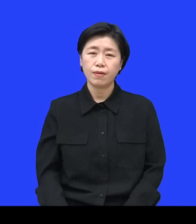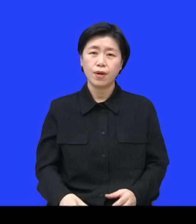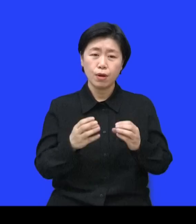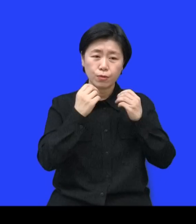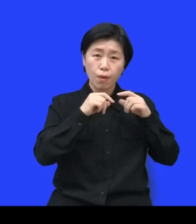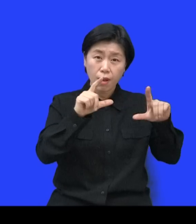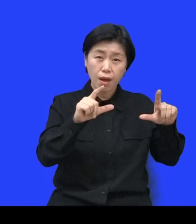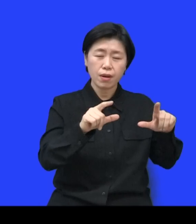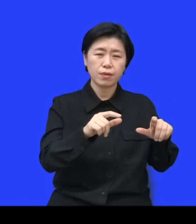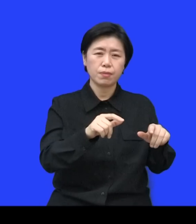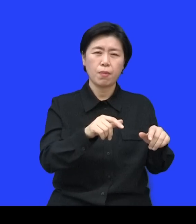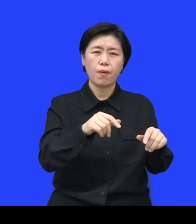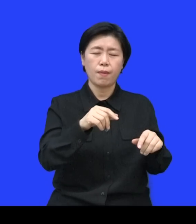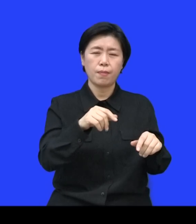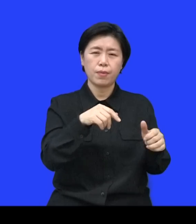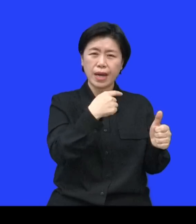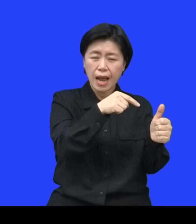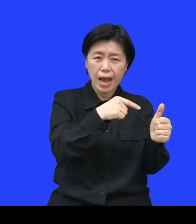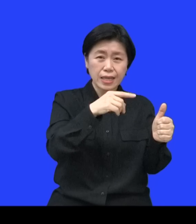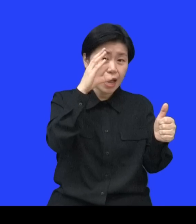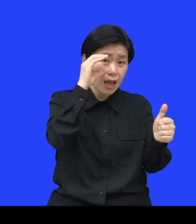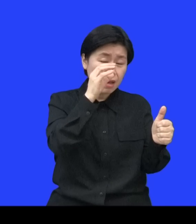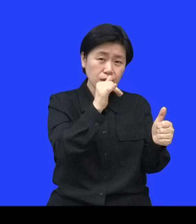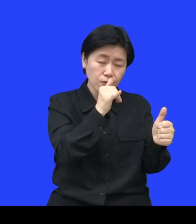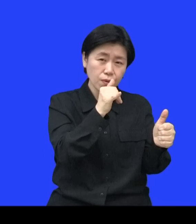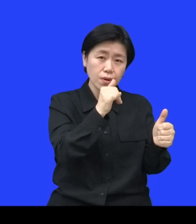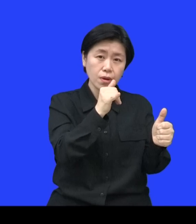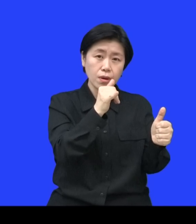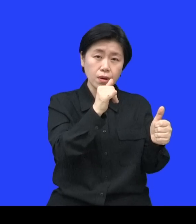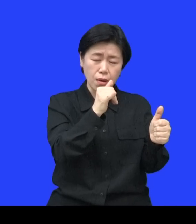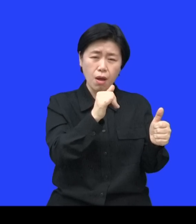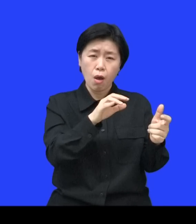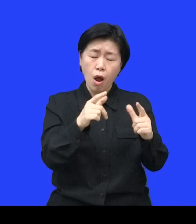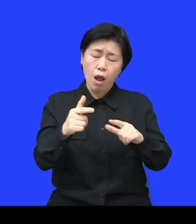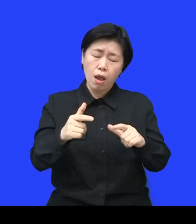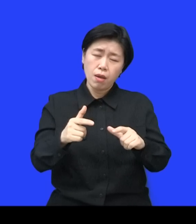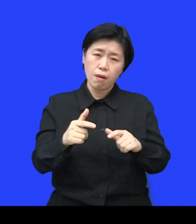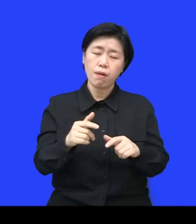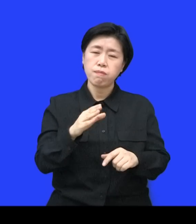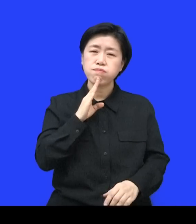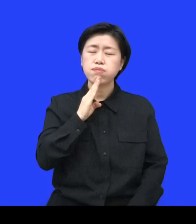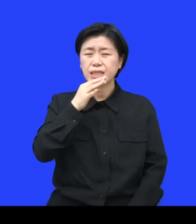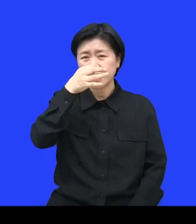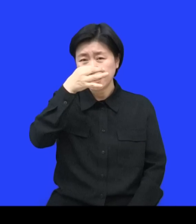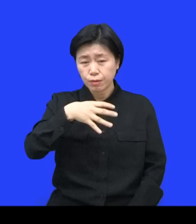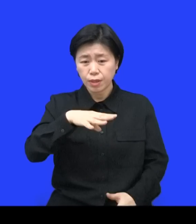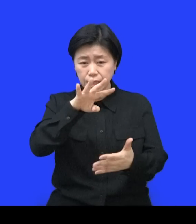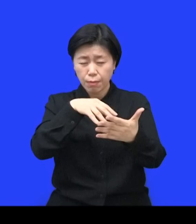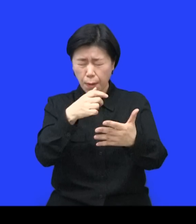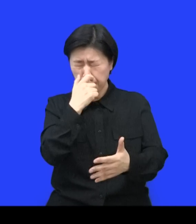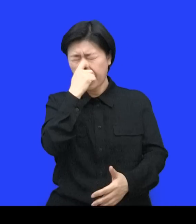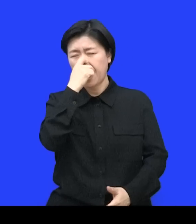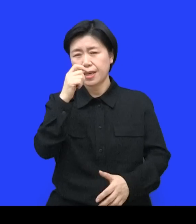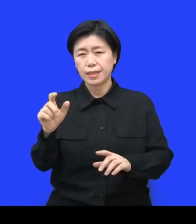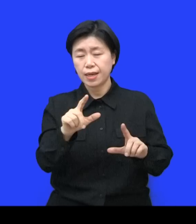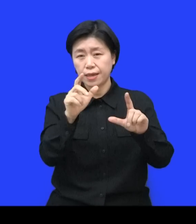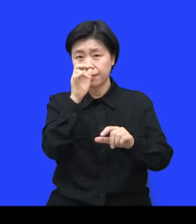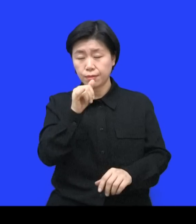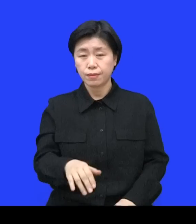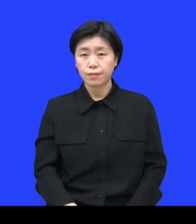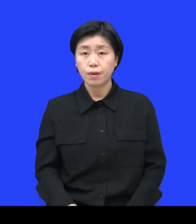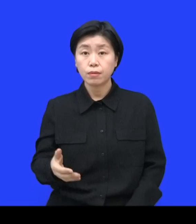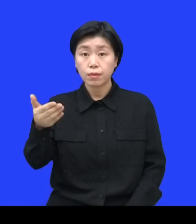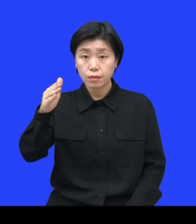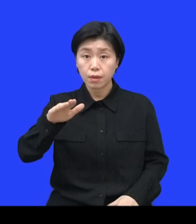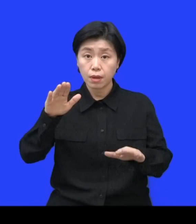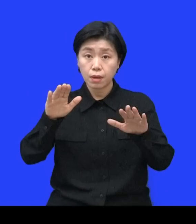뛰고 그러니까 뭐든 막 택시 타고 다니고 이러니까 나중에 통장을 보니까 매월 그냥 수십만 원씩 막 80만 원, 100만 원씩 그냥